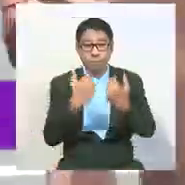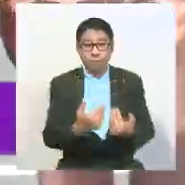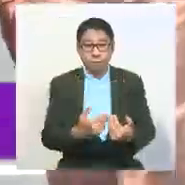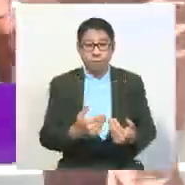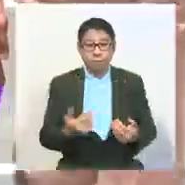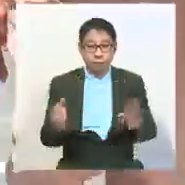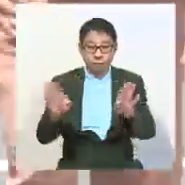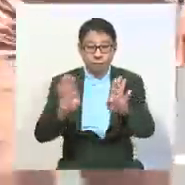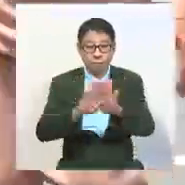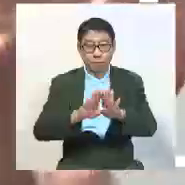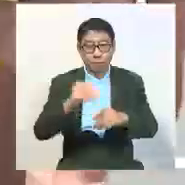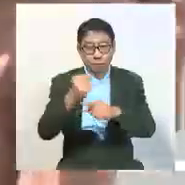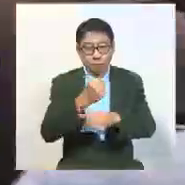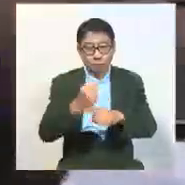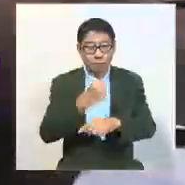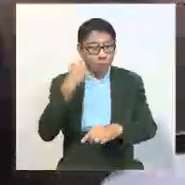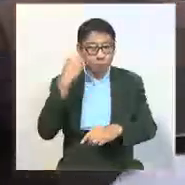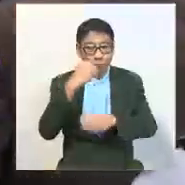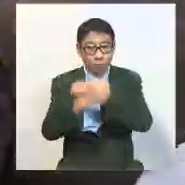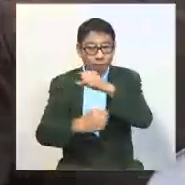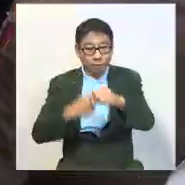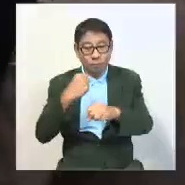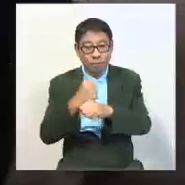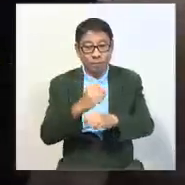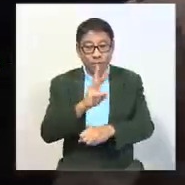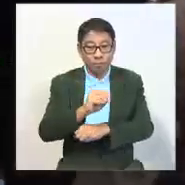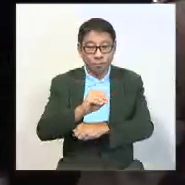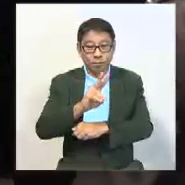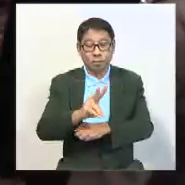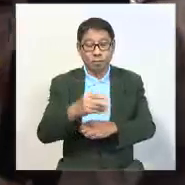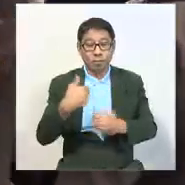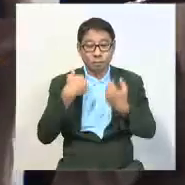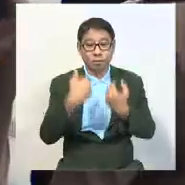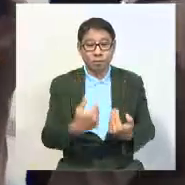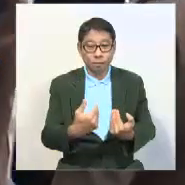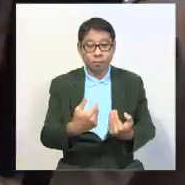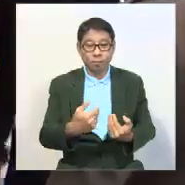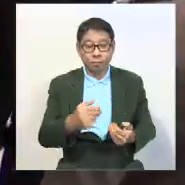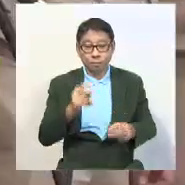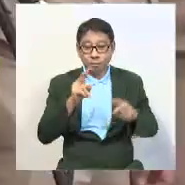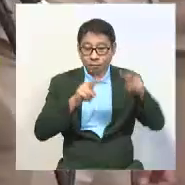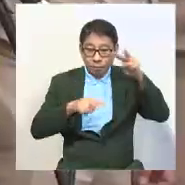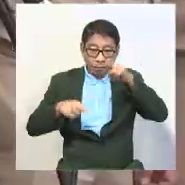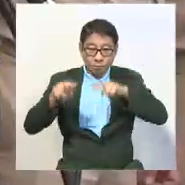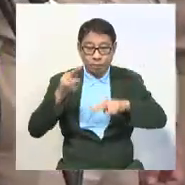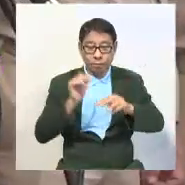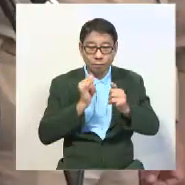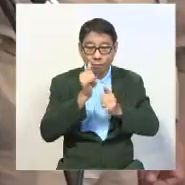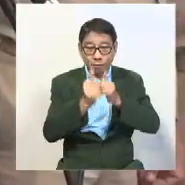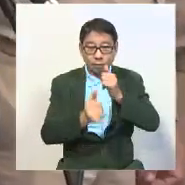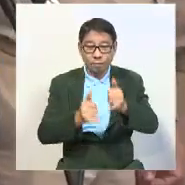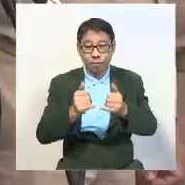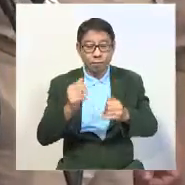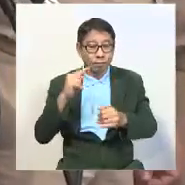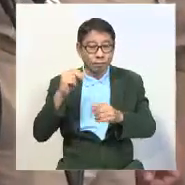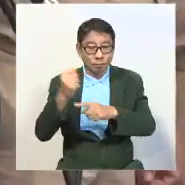ำปี2562ผนวกกับการฝึกการบริหารวิกฤตการระดับชาติโดยเยี่ยมชมการสาธิตการปฏิบัติการ